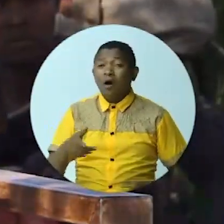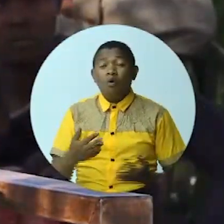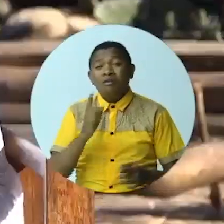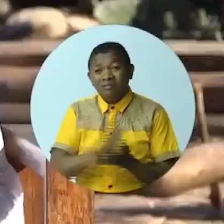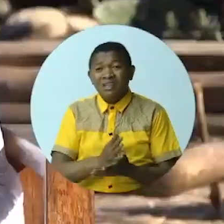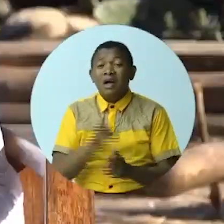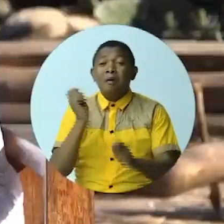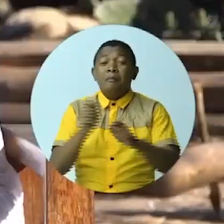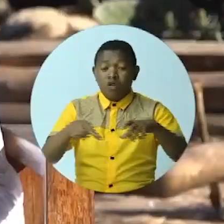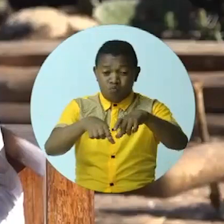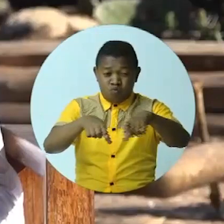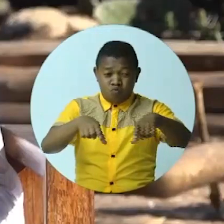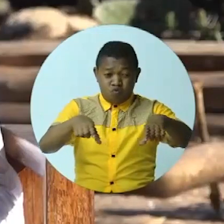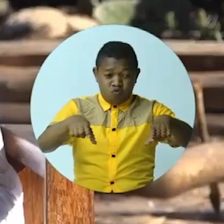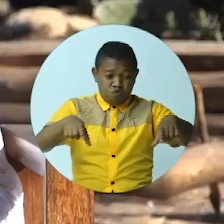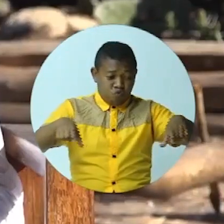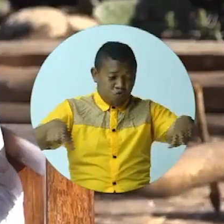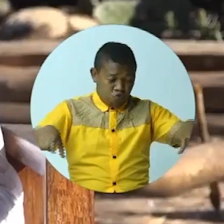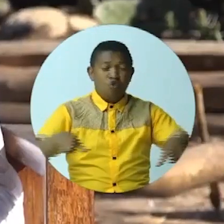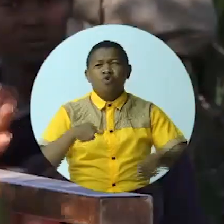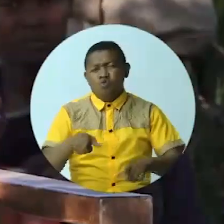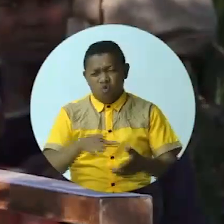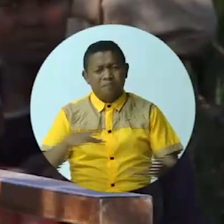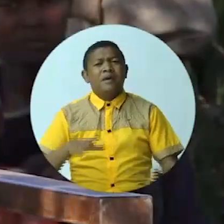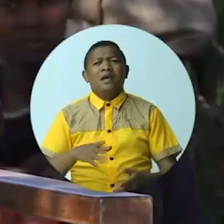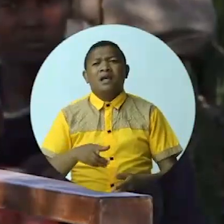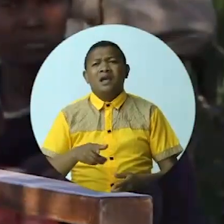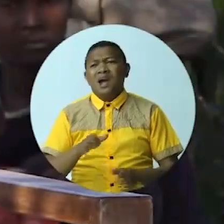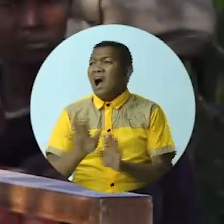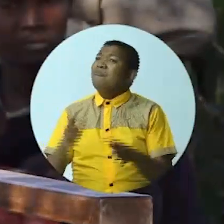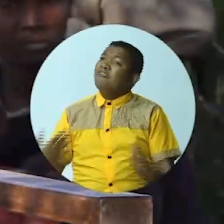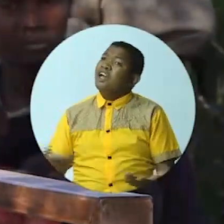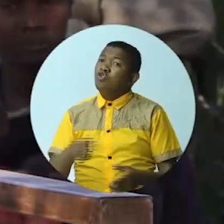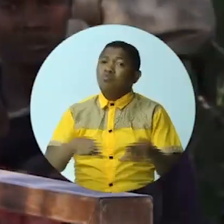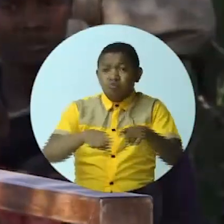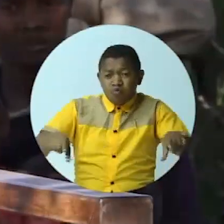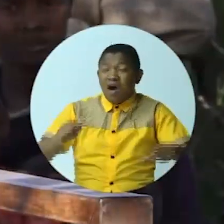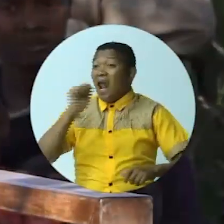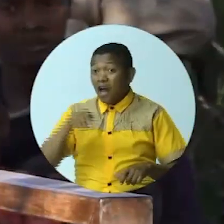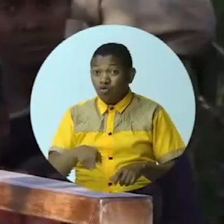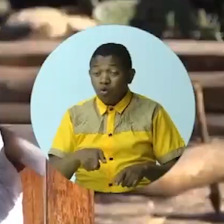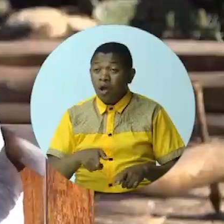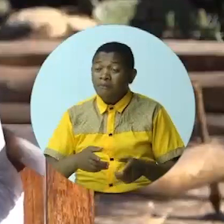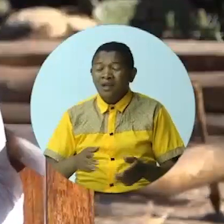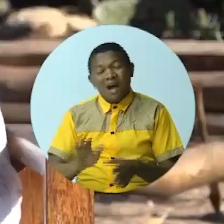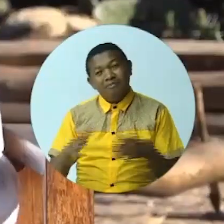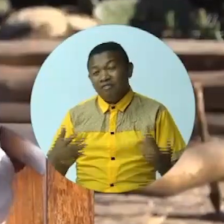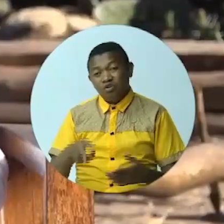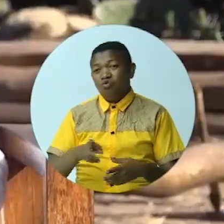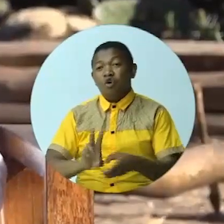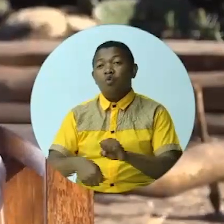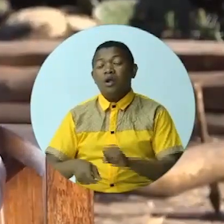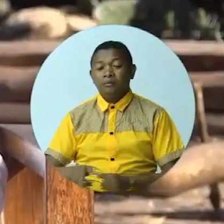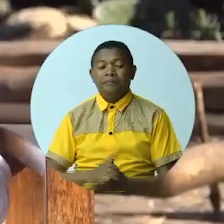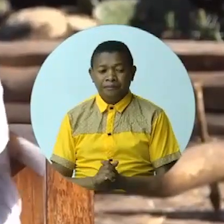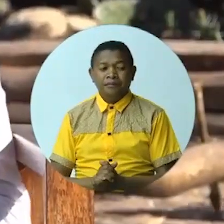andre matofolosa tokony misy tetikasa hafa ve ho an'ity faritra tsy minosy ity ia ny